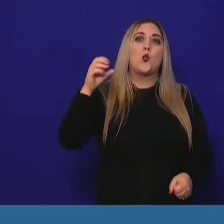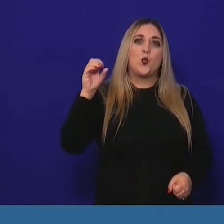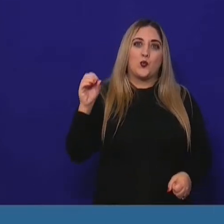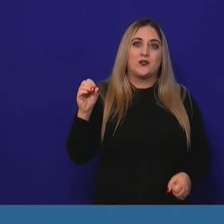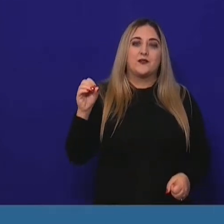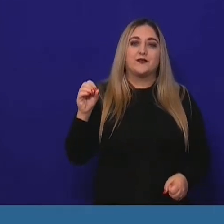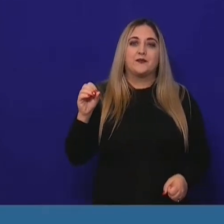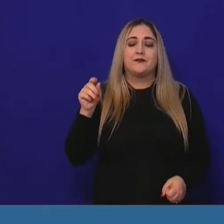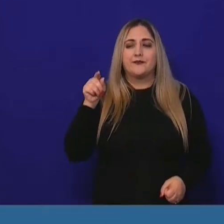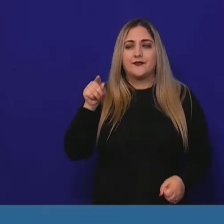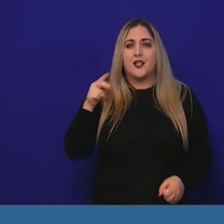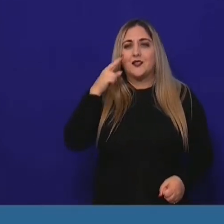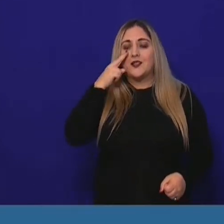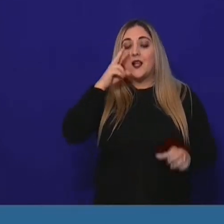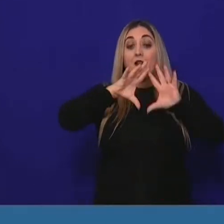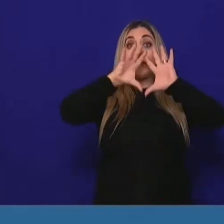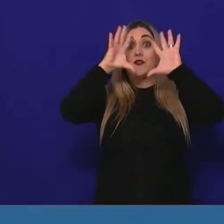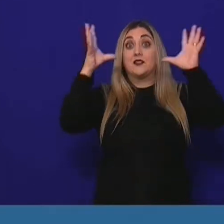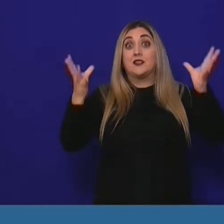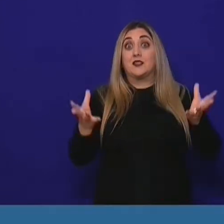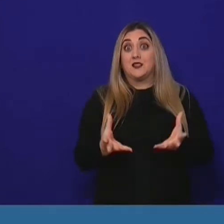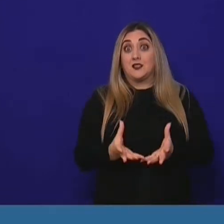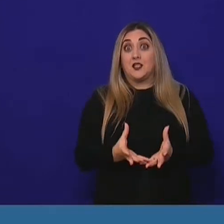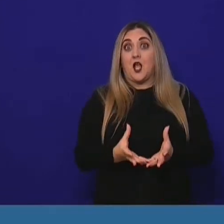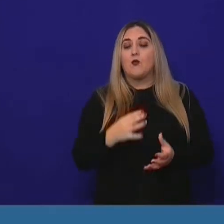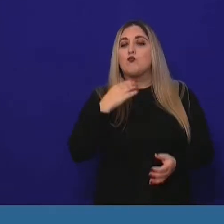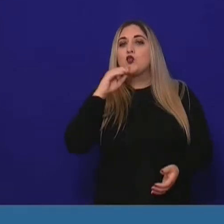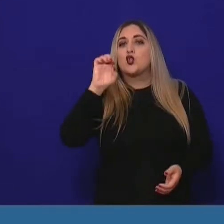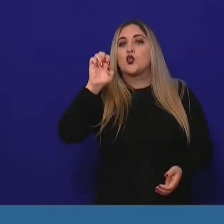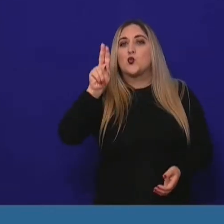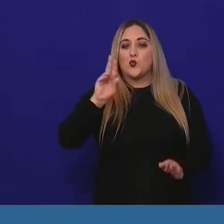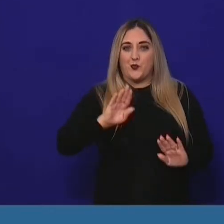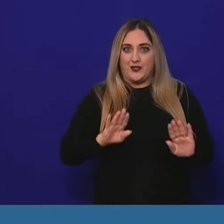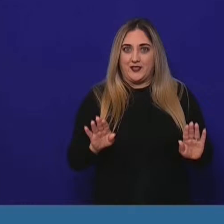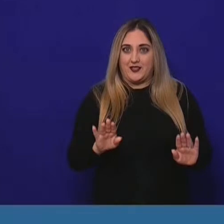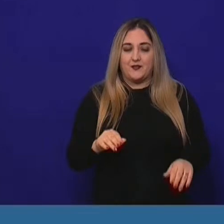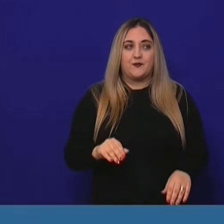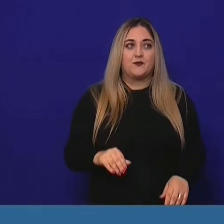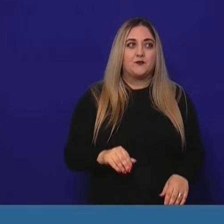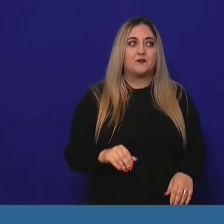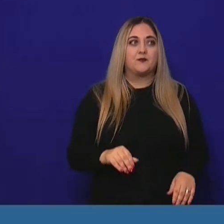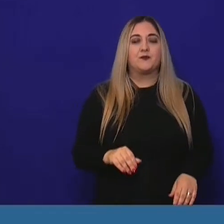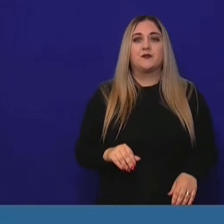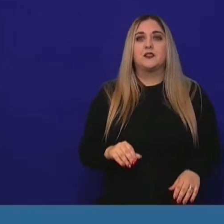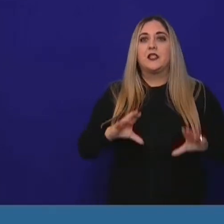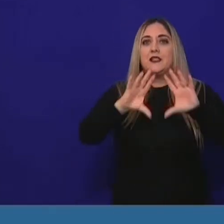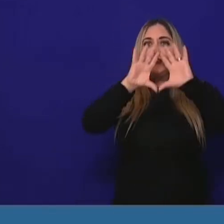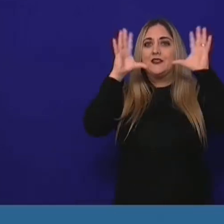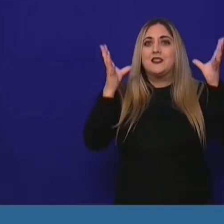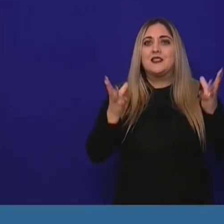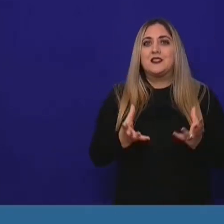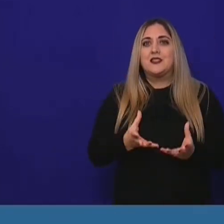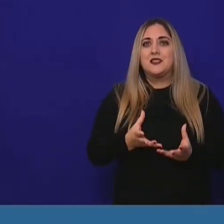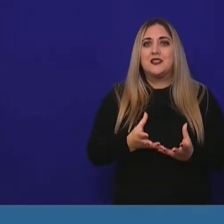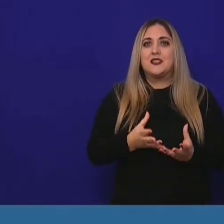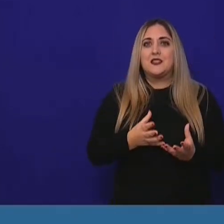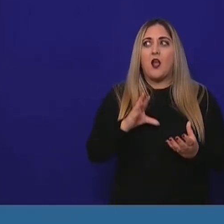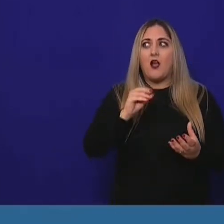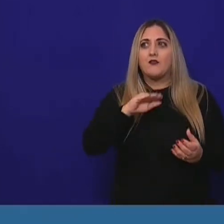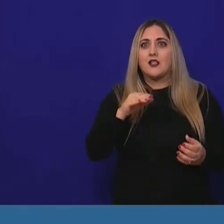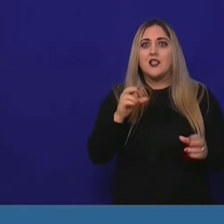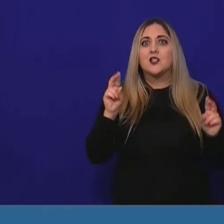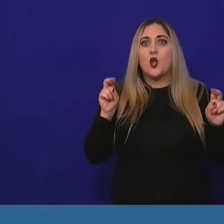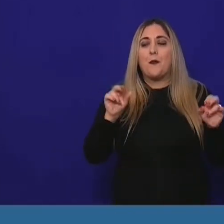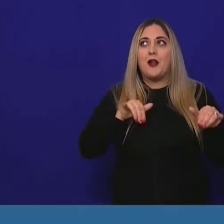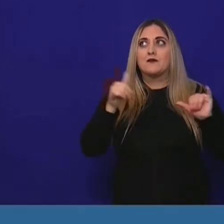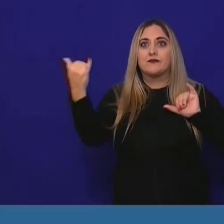WHO tħares lejn id-dinja kollha mhux l-Ewropa biss. Li aħna f'dinja fejn kulħadd isifer minn